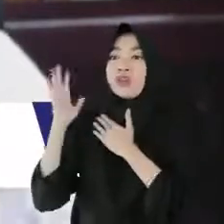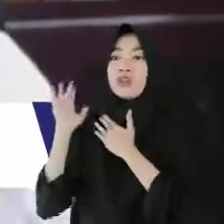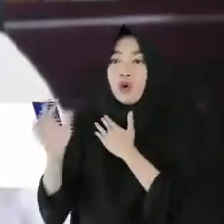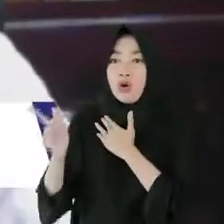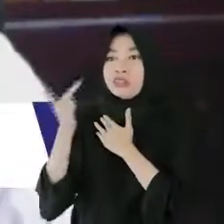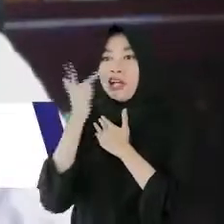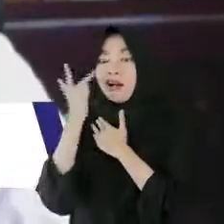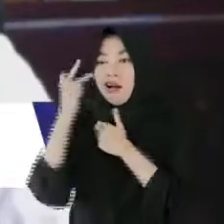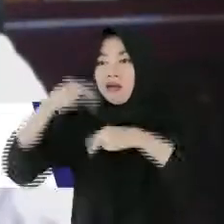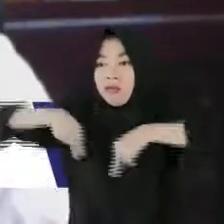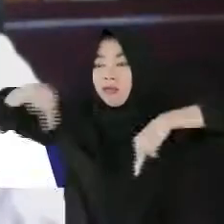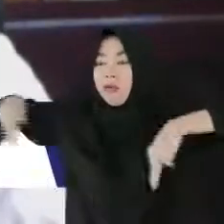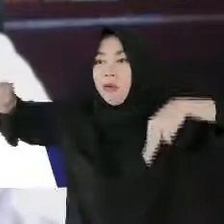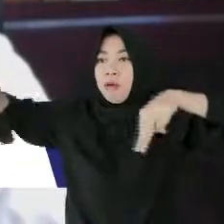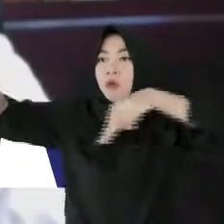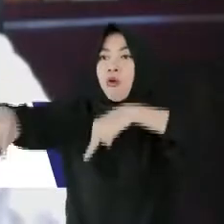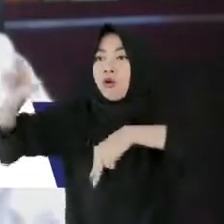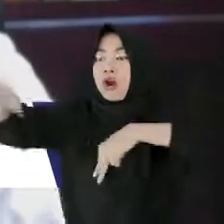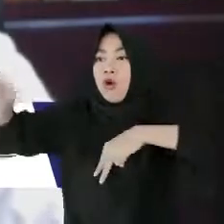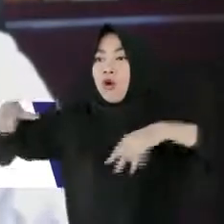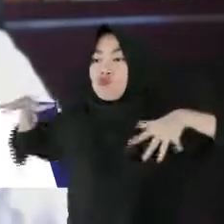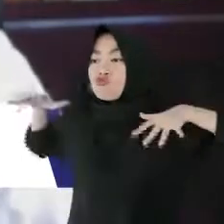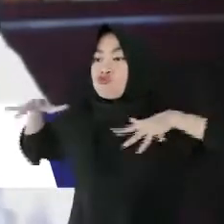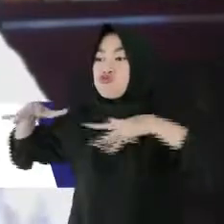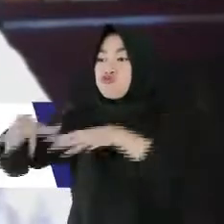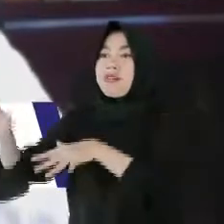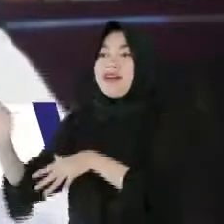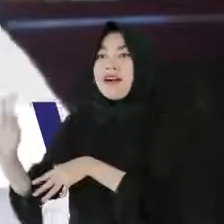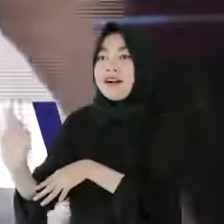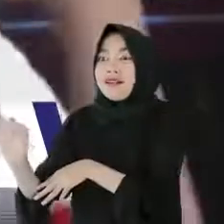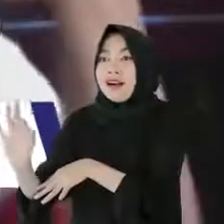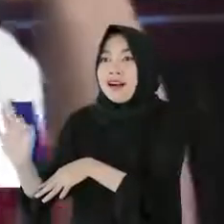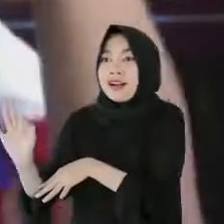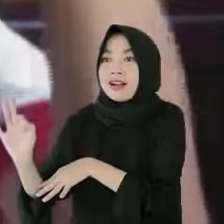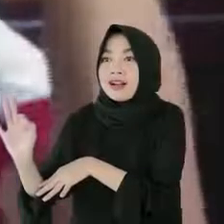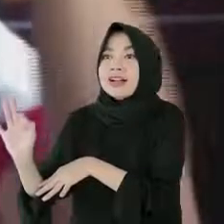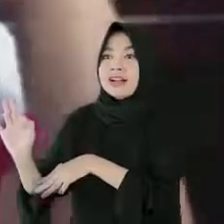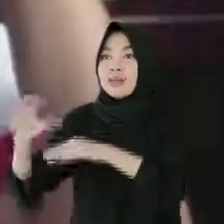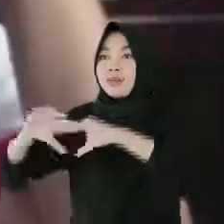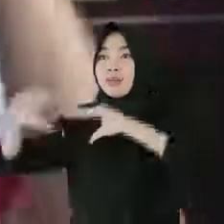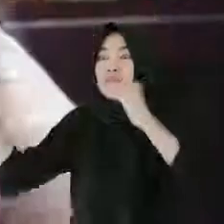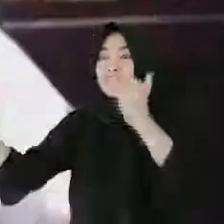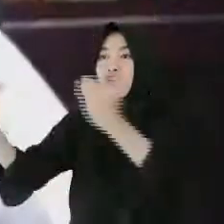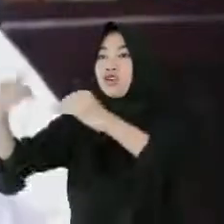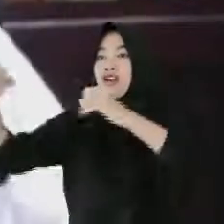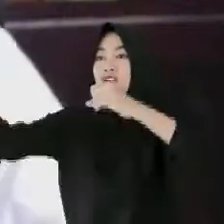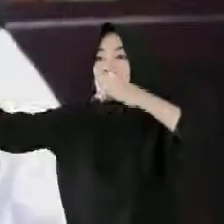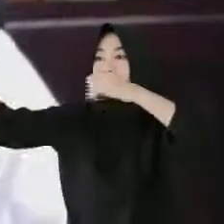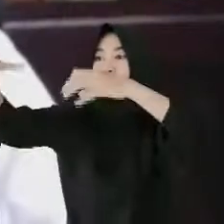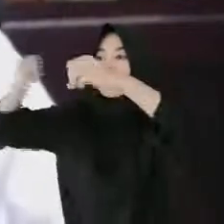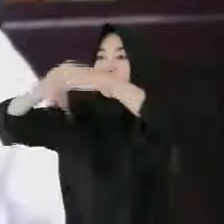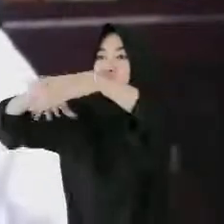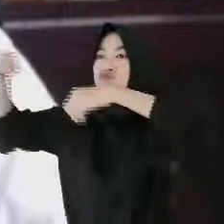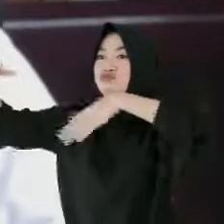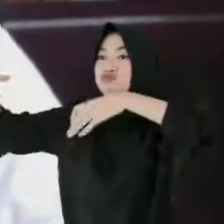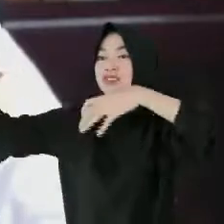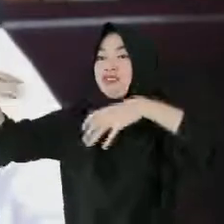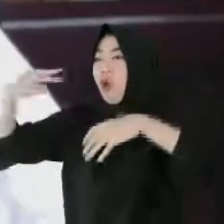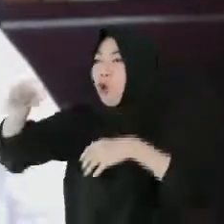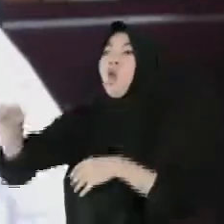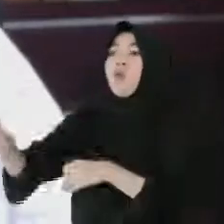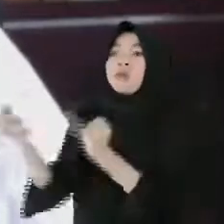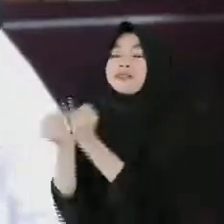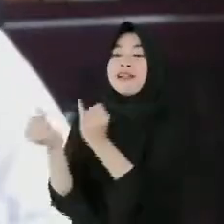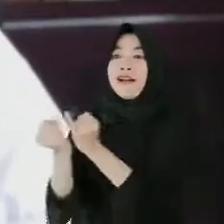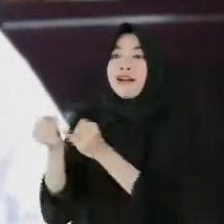berseliweran gitu cuman yang menyala Itu lampu di dalam itu dari luar Hai pas